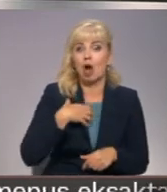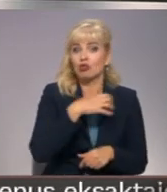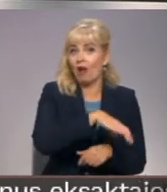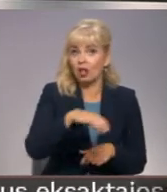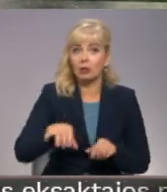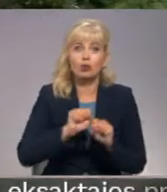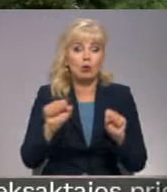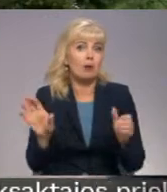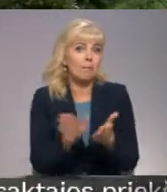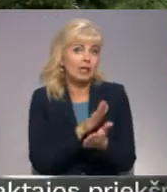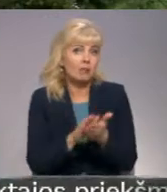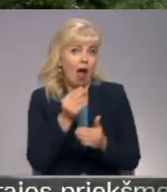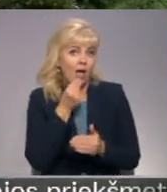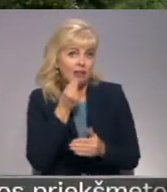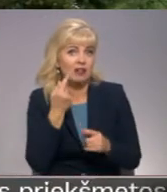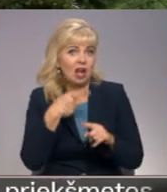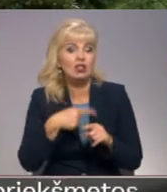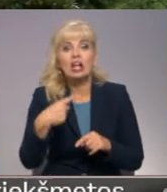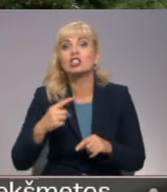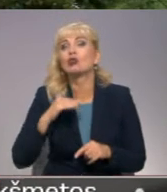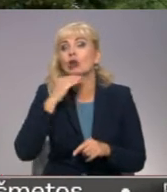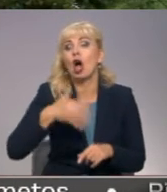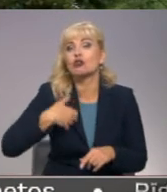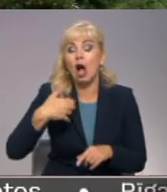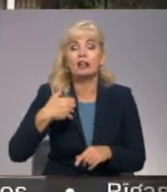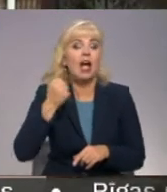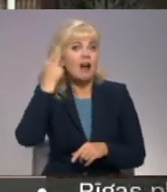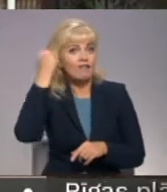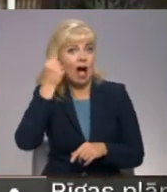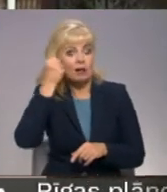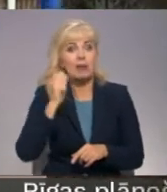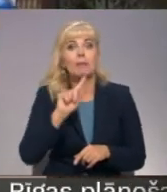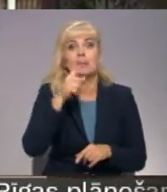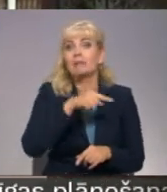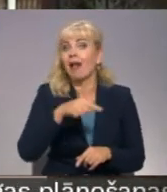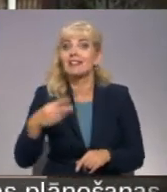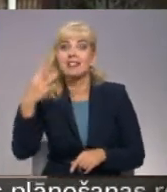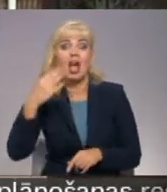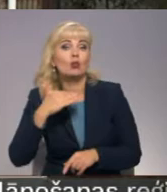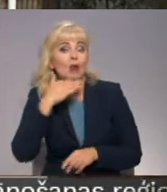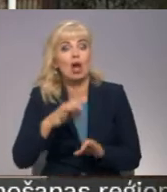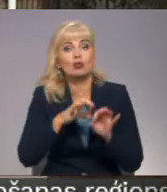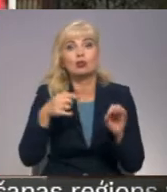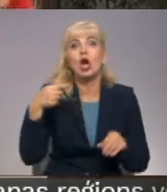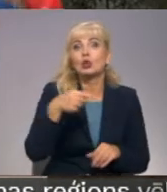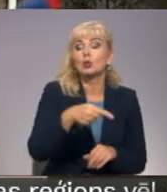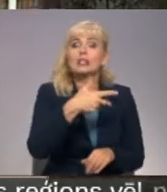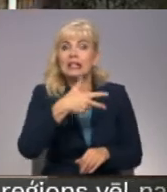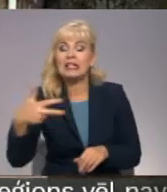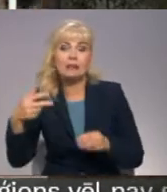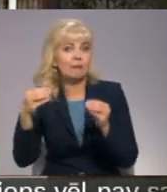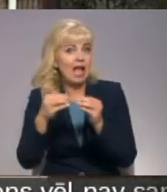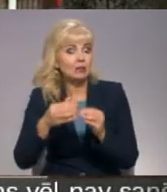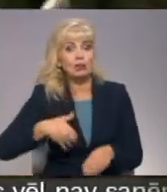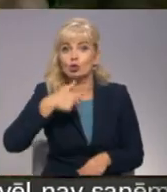televīzija. Šajā mācību gadā Valmierā skolas gaitas 1. Līdz 4. Klasē uzsāka 1310